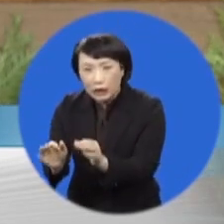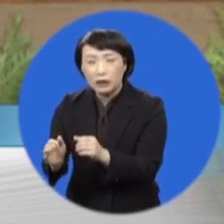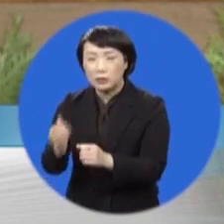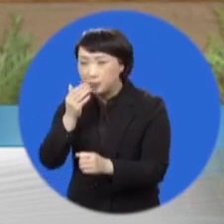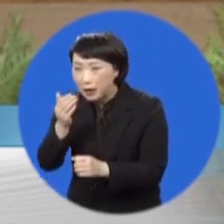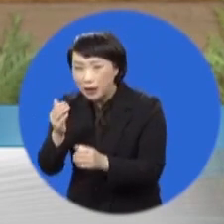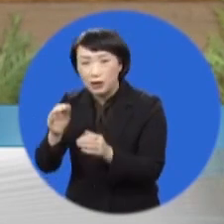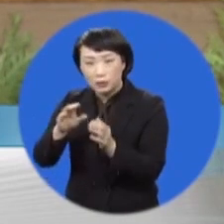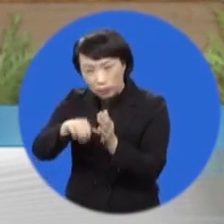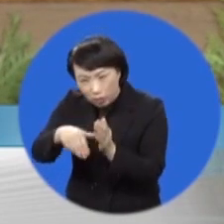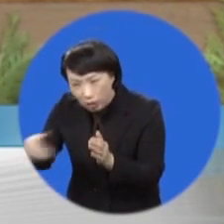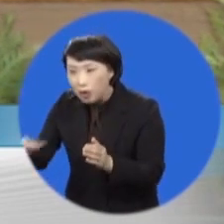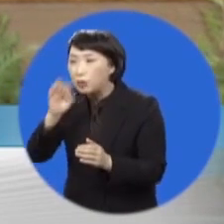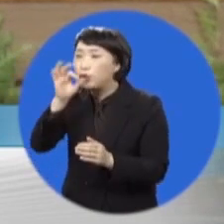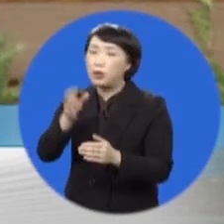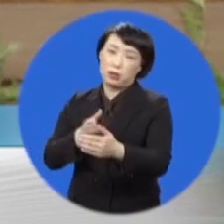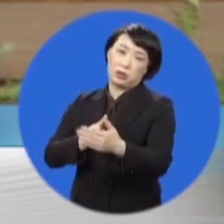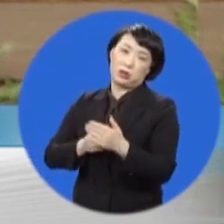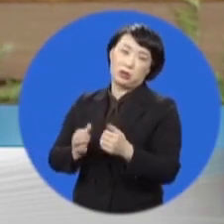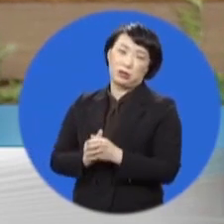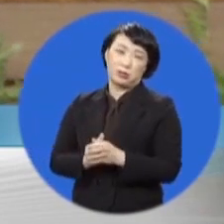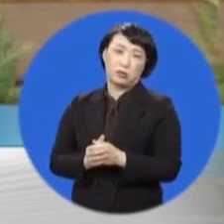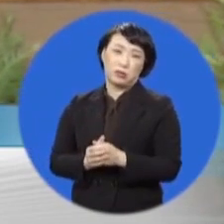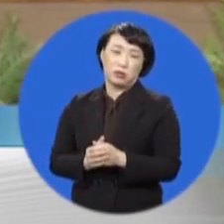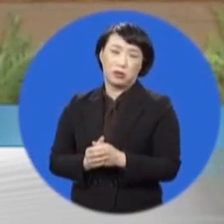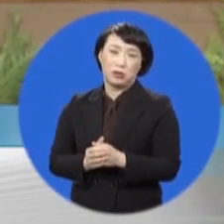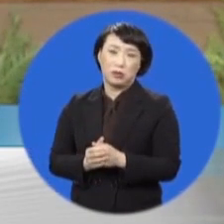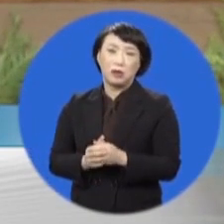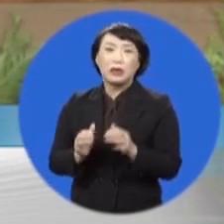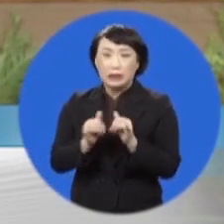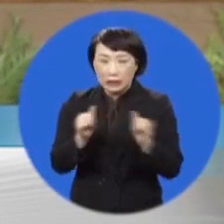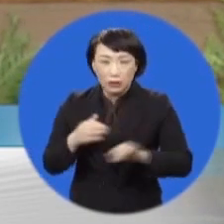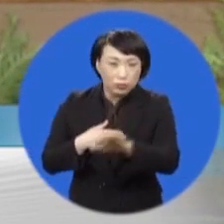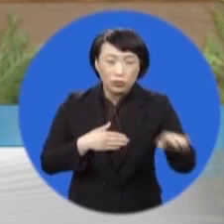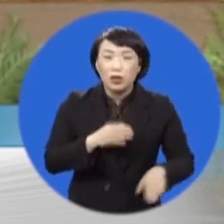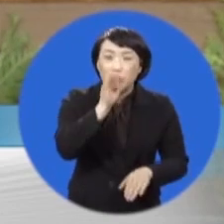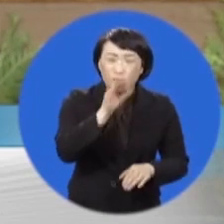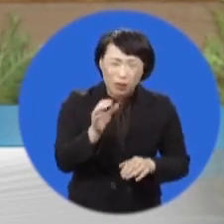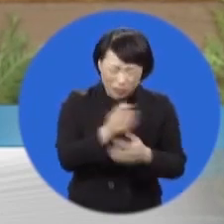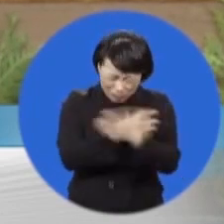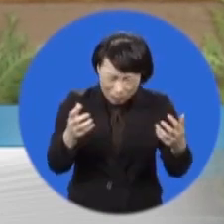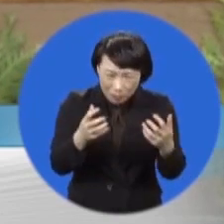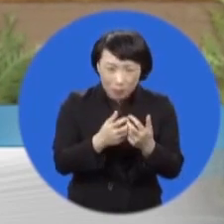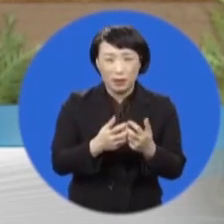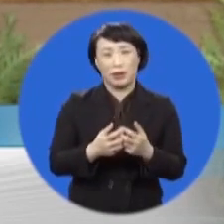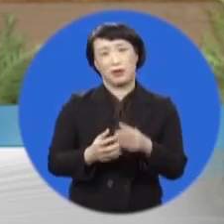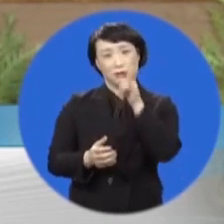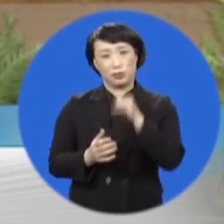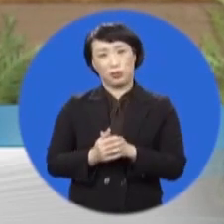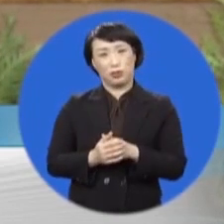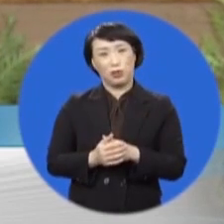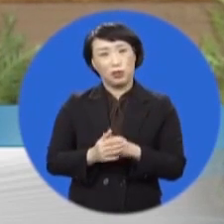가능하다 분간 음모로 돌아서는 이럴 분리하는 입주 품 많아서